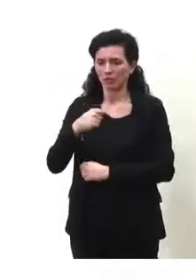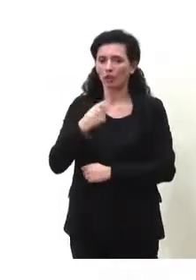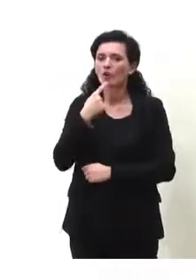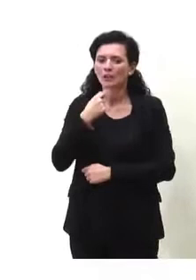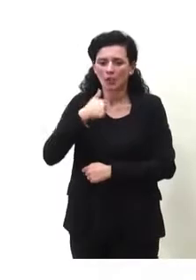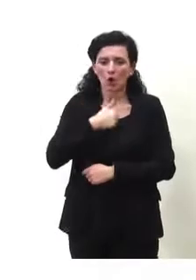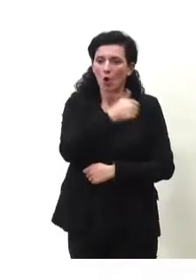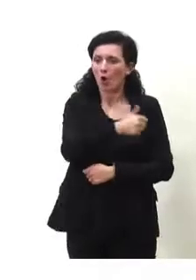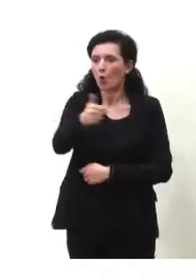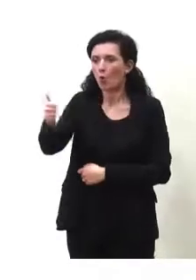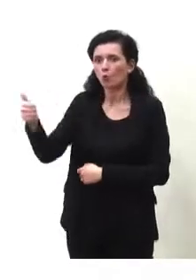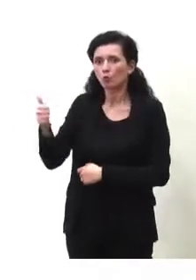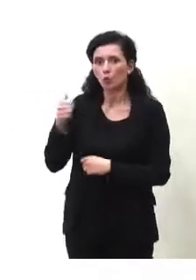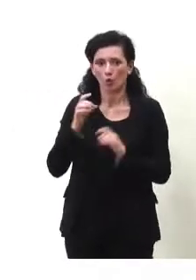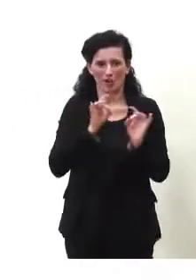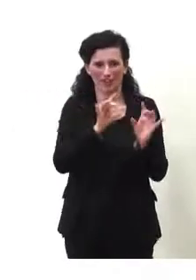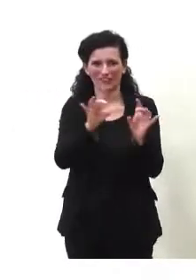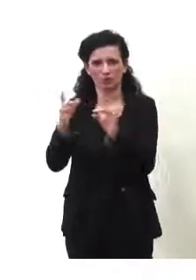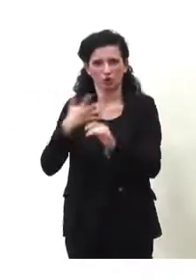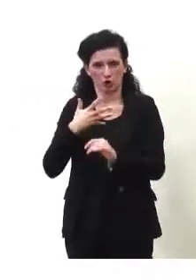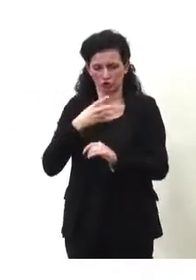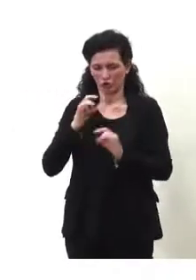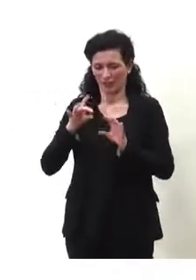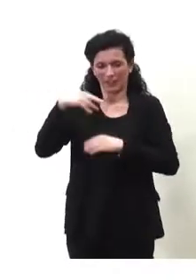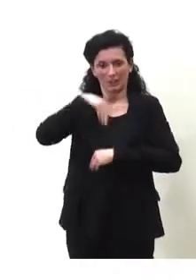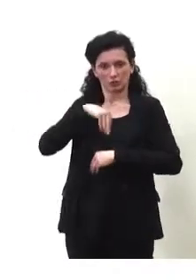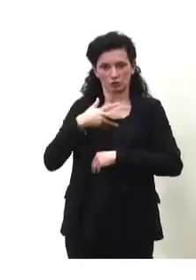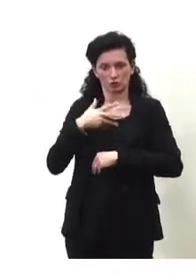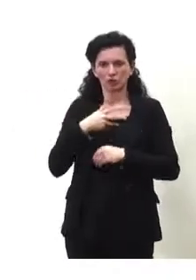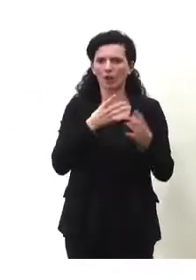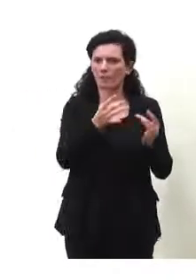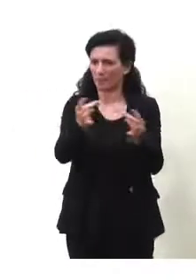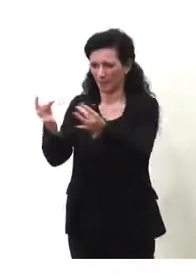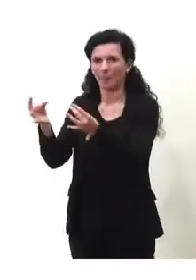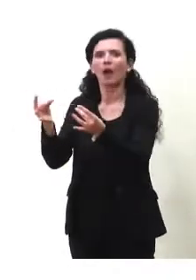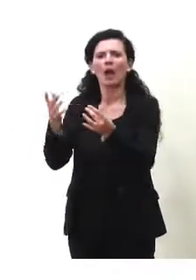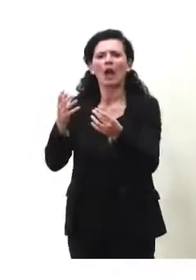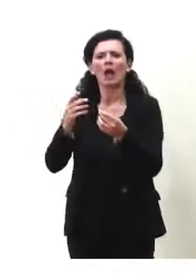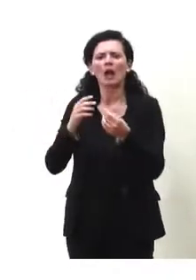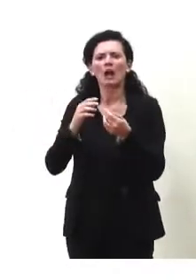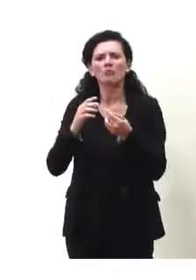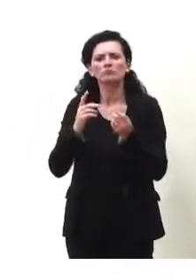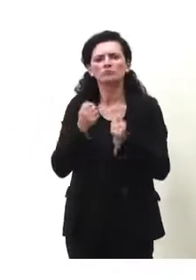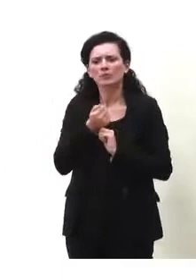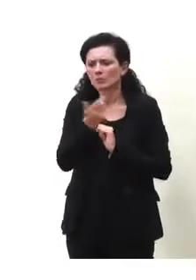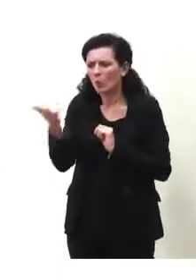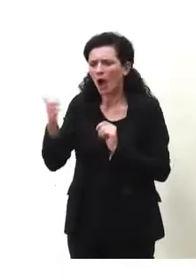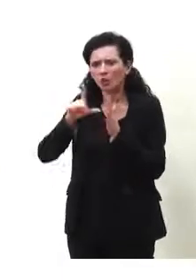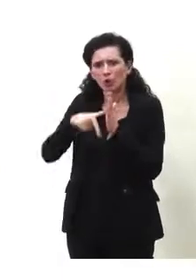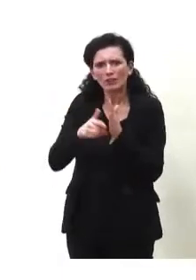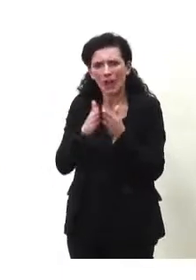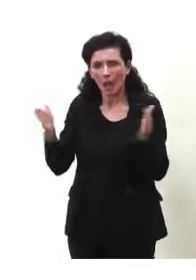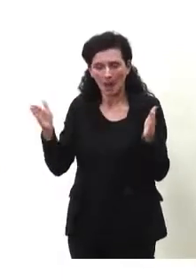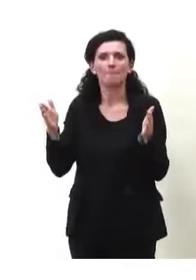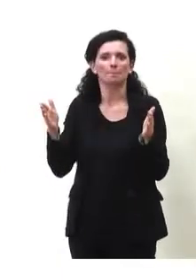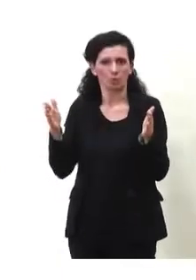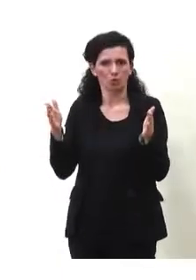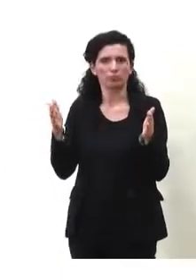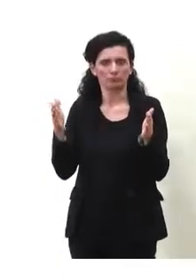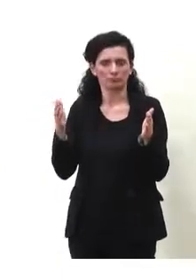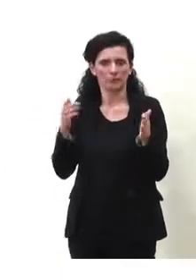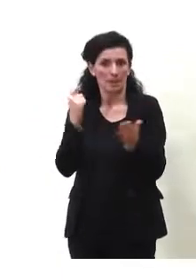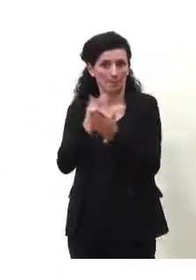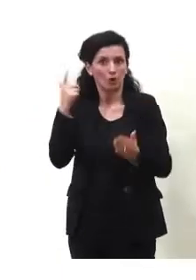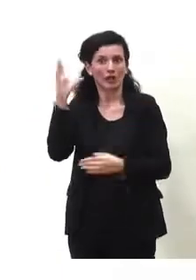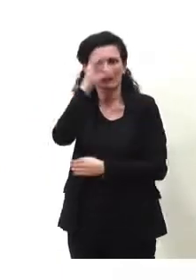da tantissime componenti del processo di trasmissione epidemica. Però questo non vuol dire che sia difficile calcolarlo